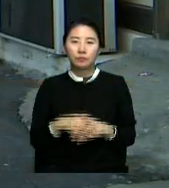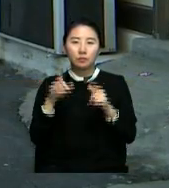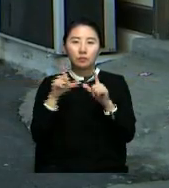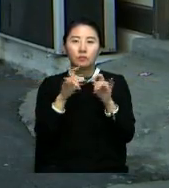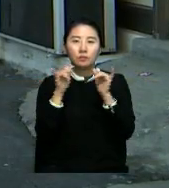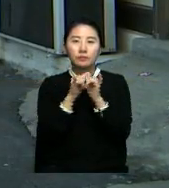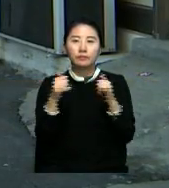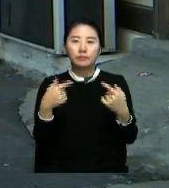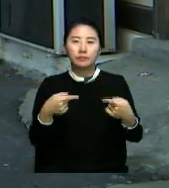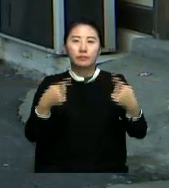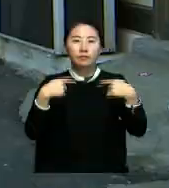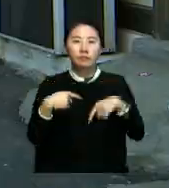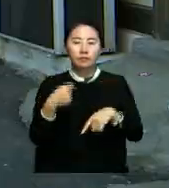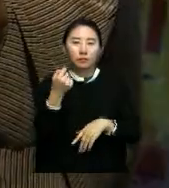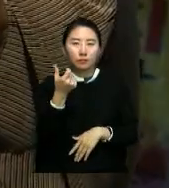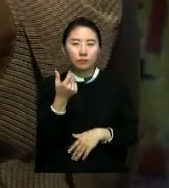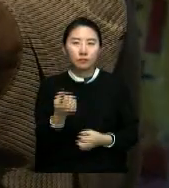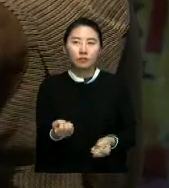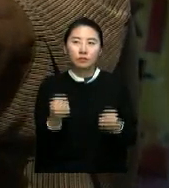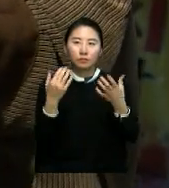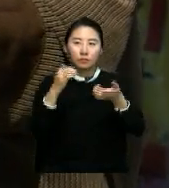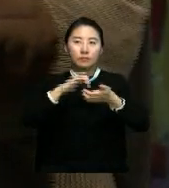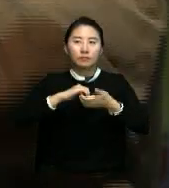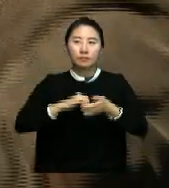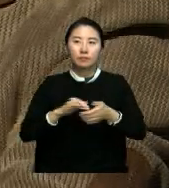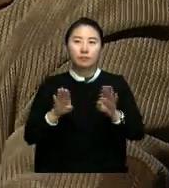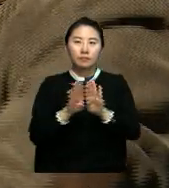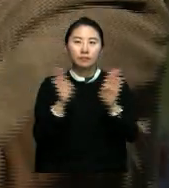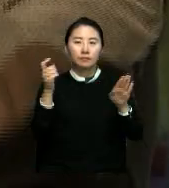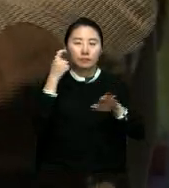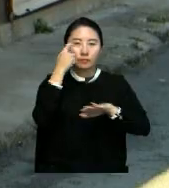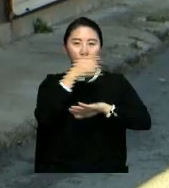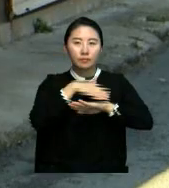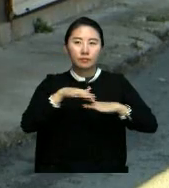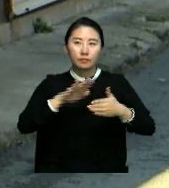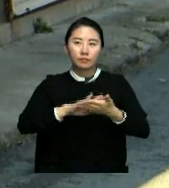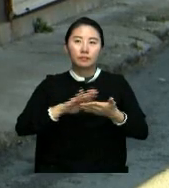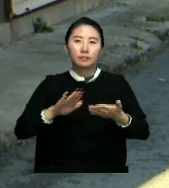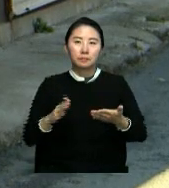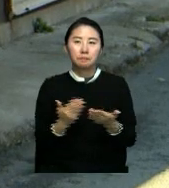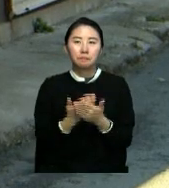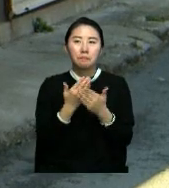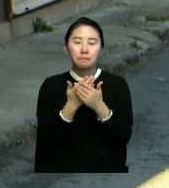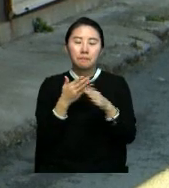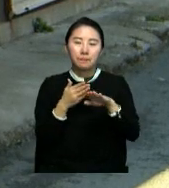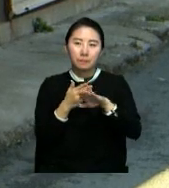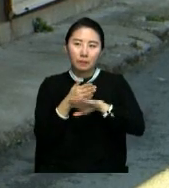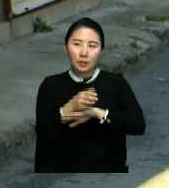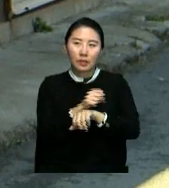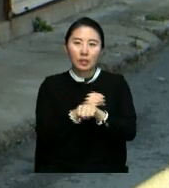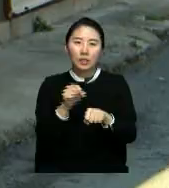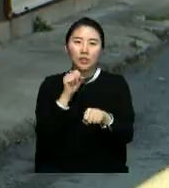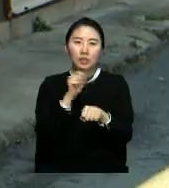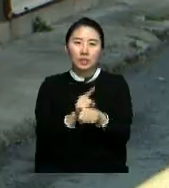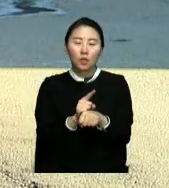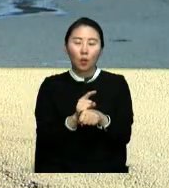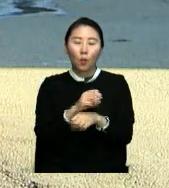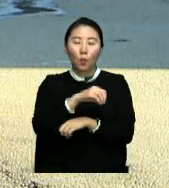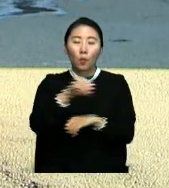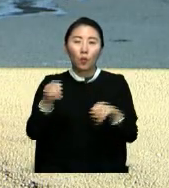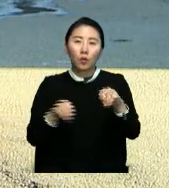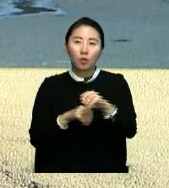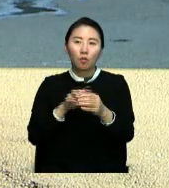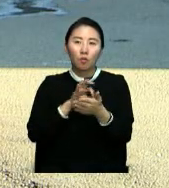주민이 참여하는 소규모 축제도 주기적으로 열 계획입니다. 발전 속도가 더딘 지역의 특징을 역으로